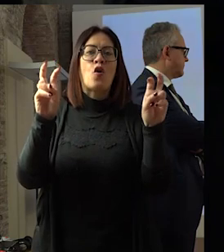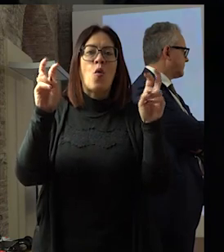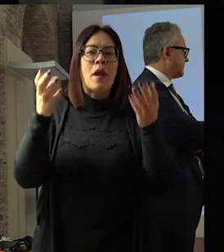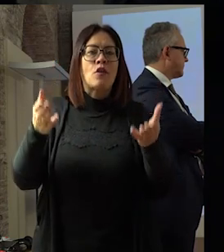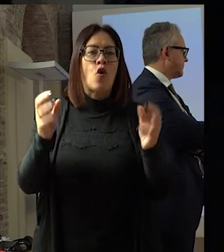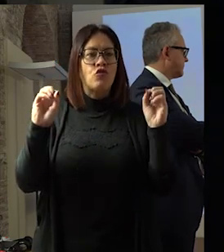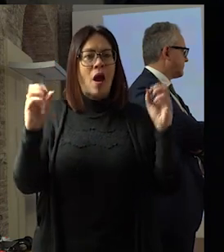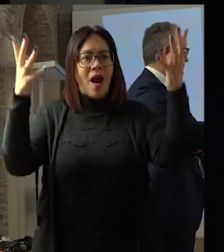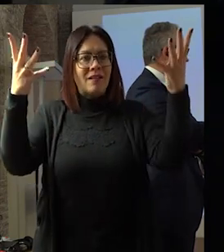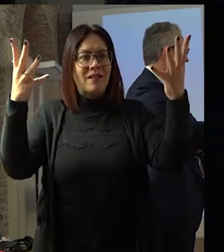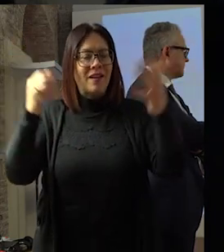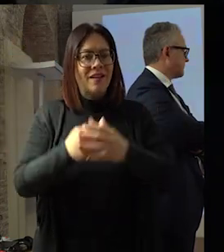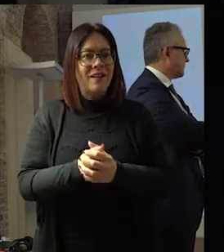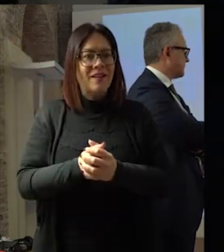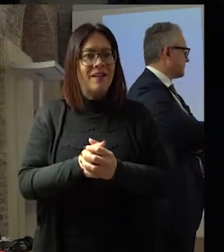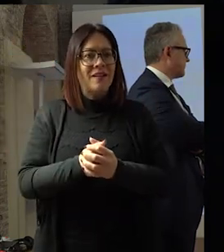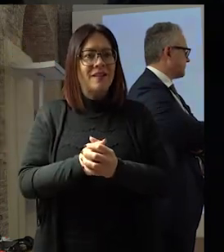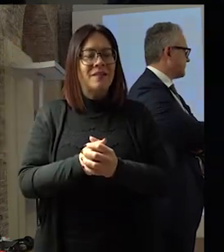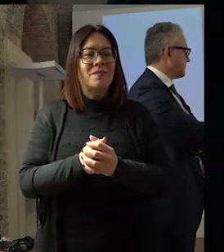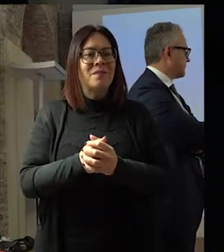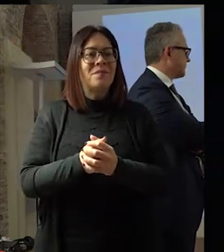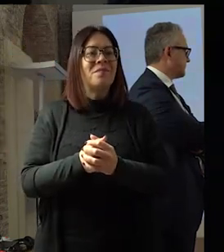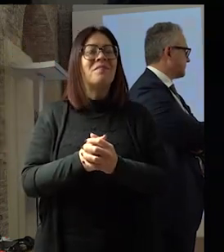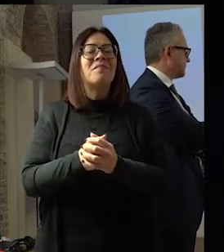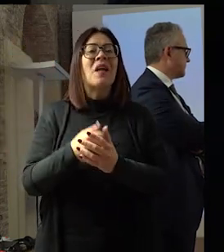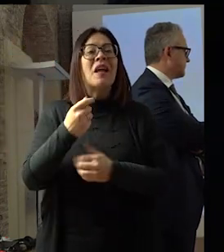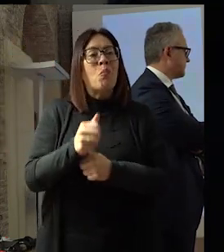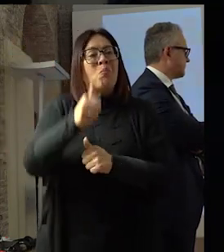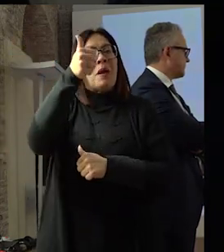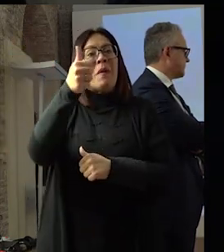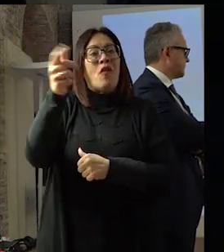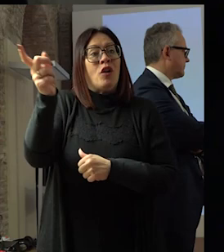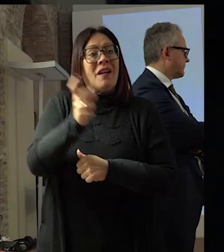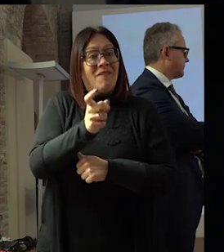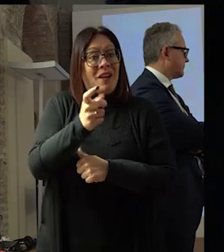l'arte. Io la prima volta che sono venuta qui era